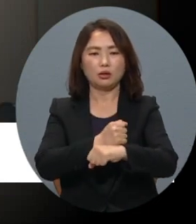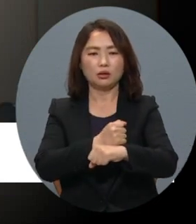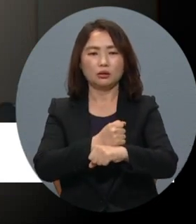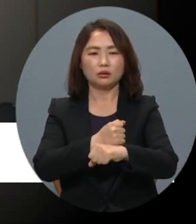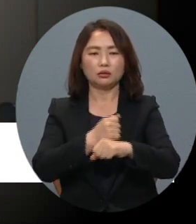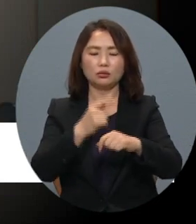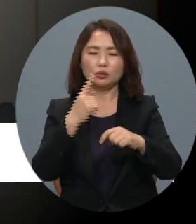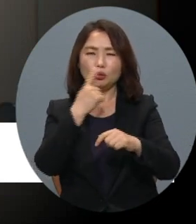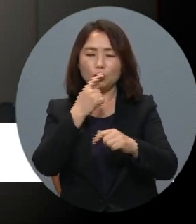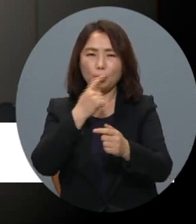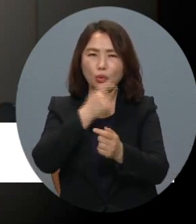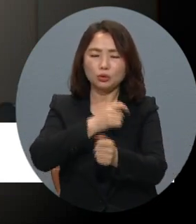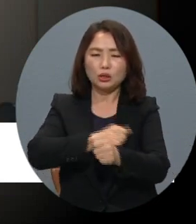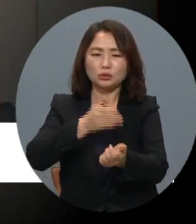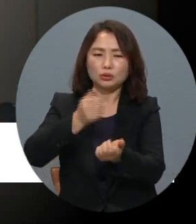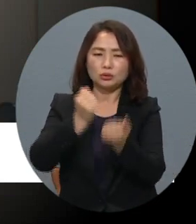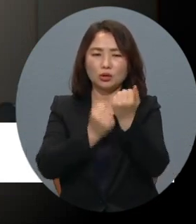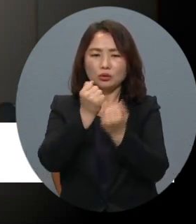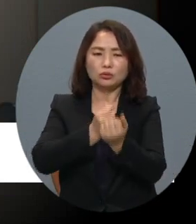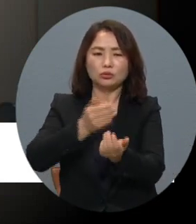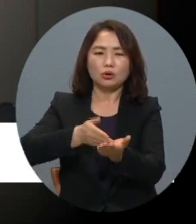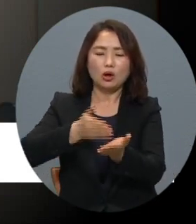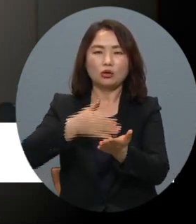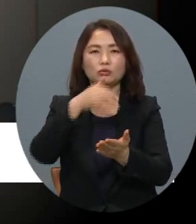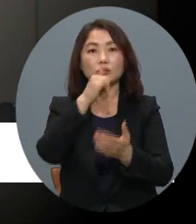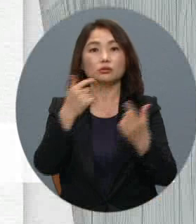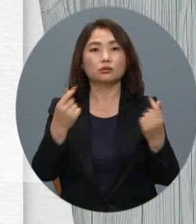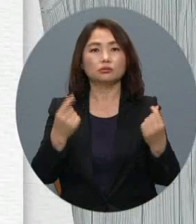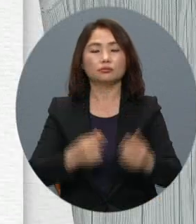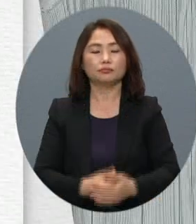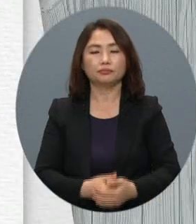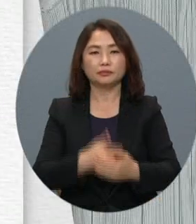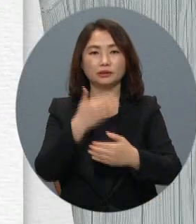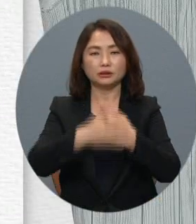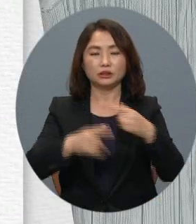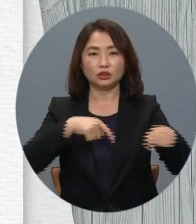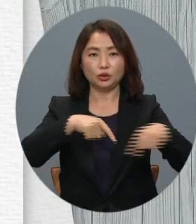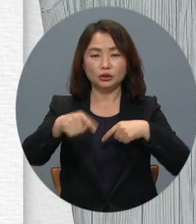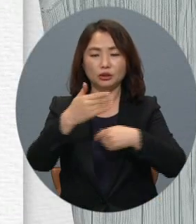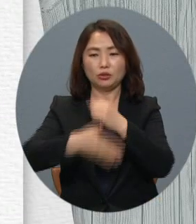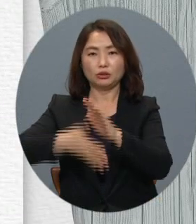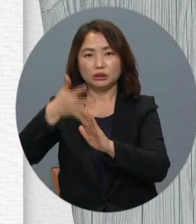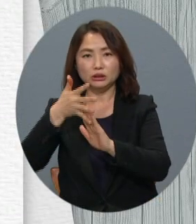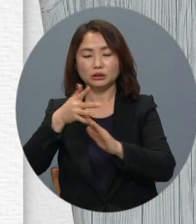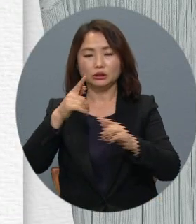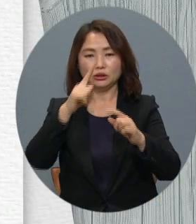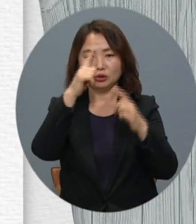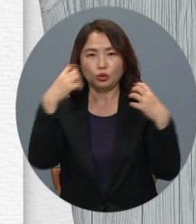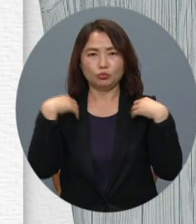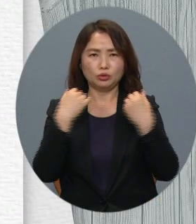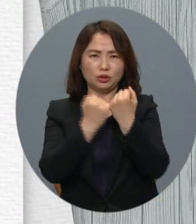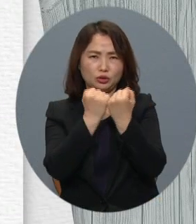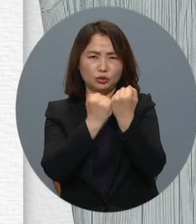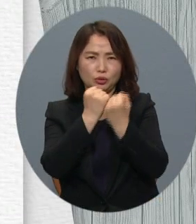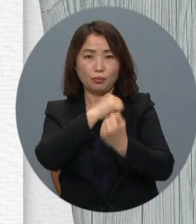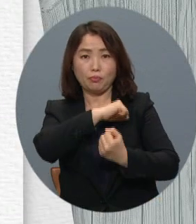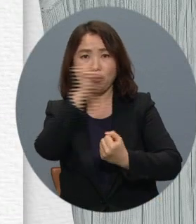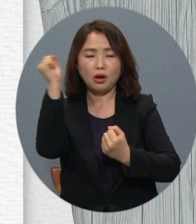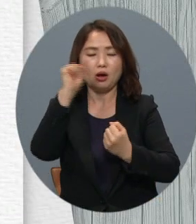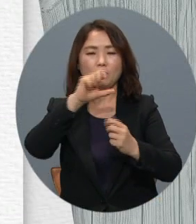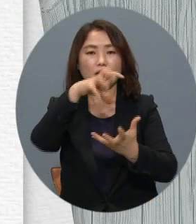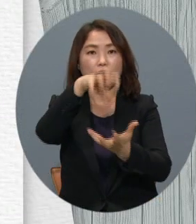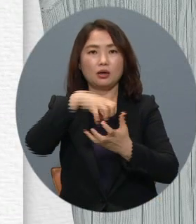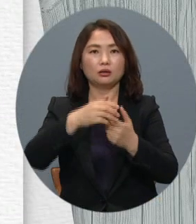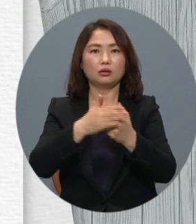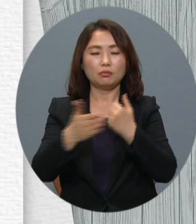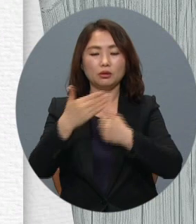잘 이제 설득시킬 수 있냐는 문제가 될 것 같습니다. 지역 정치권과 대구시가 정부를 설득해서 만든 신설 예산이기